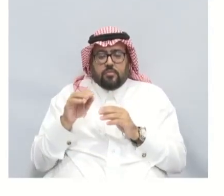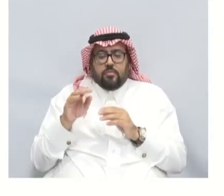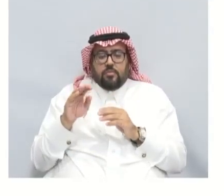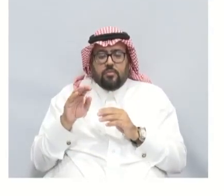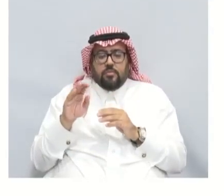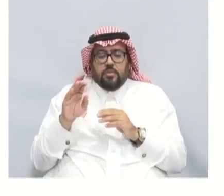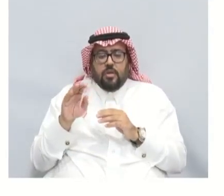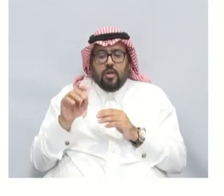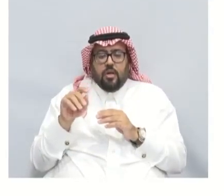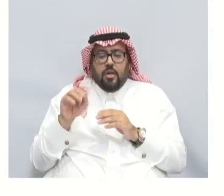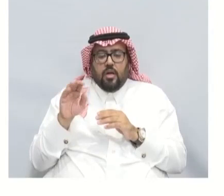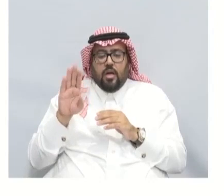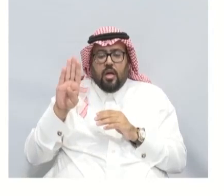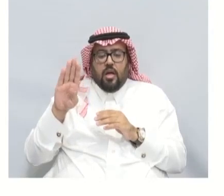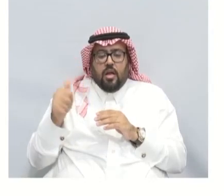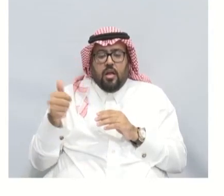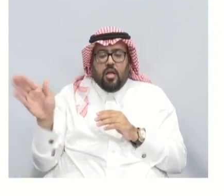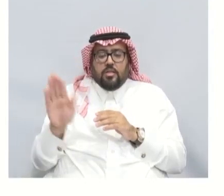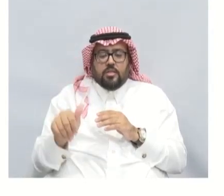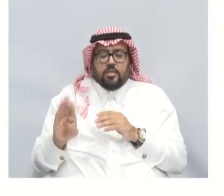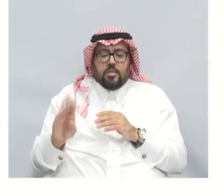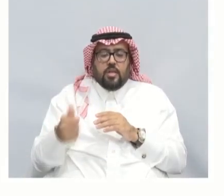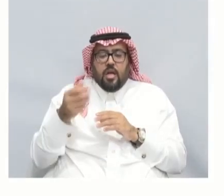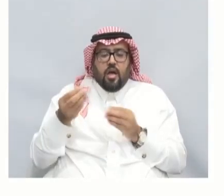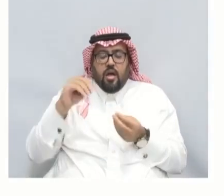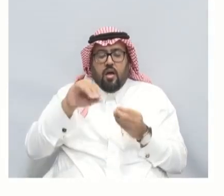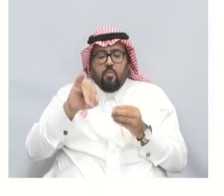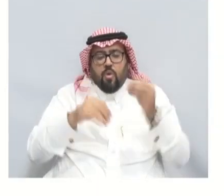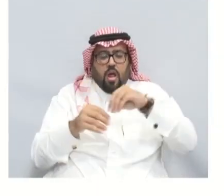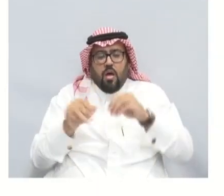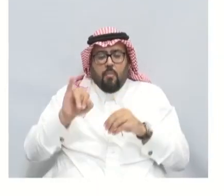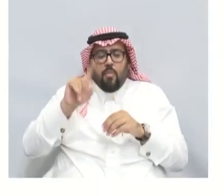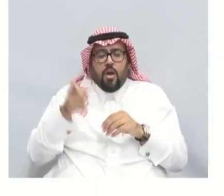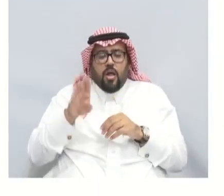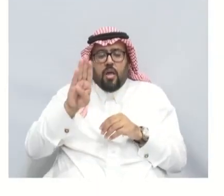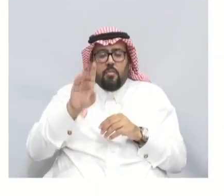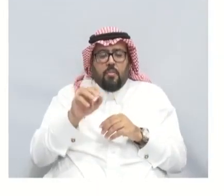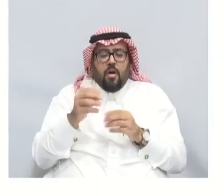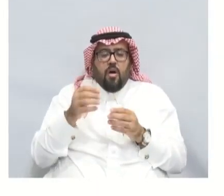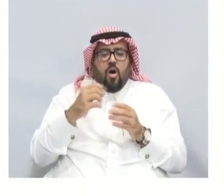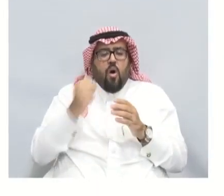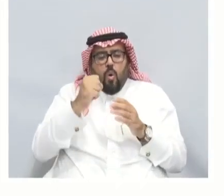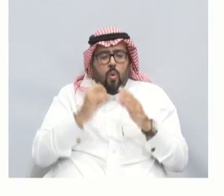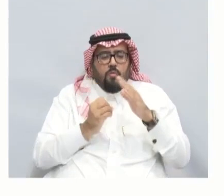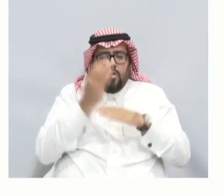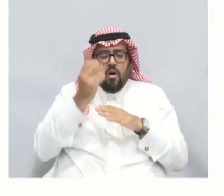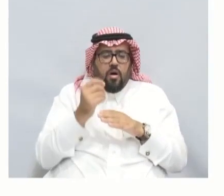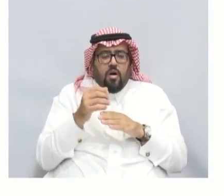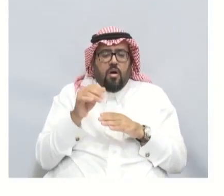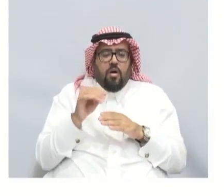1912 ميلادي، نوع البركان هو أيضا مركب، قوة الثوران كما ذكرنا أيضا